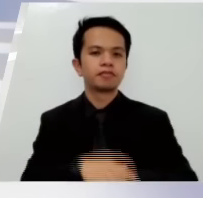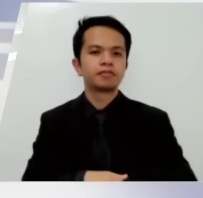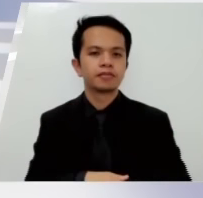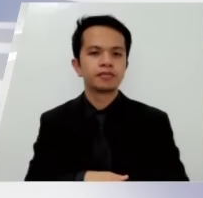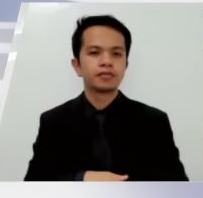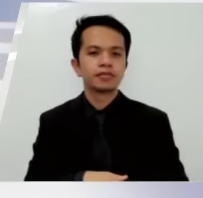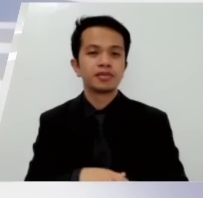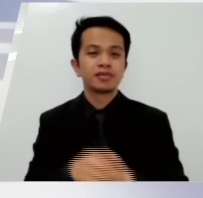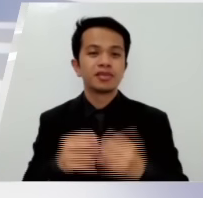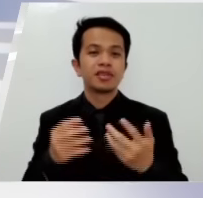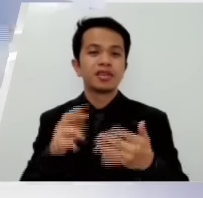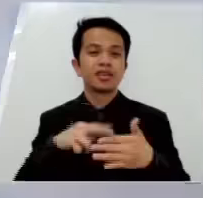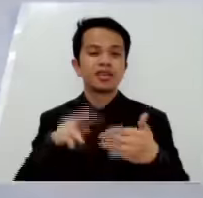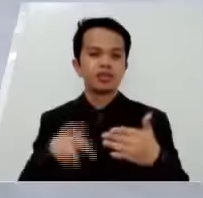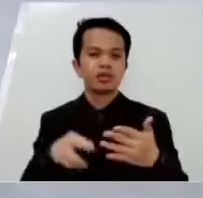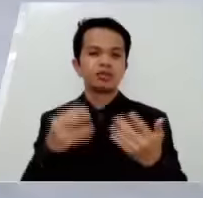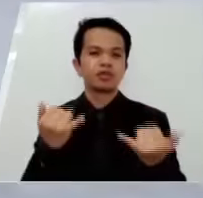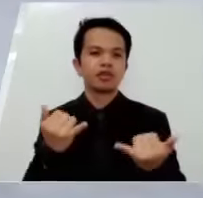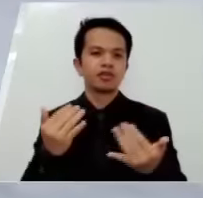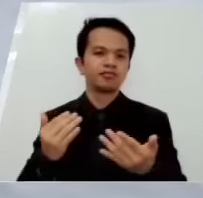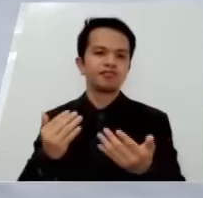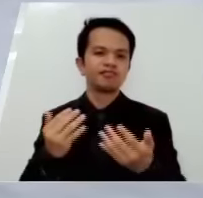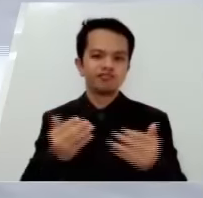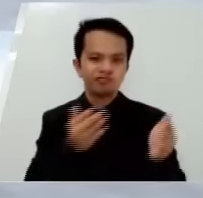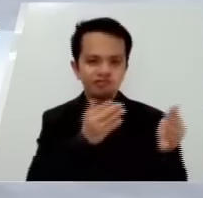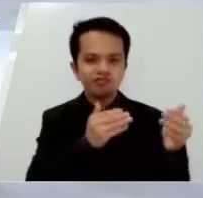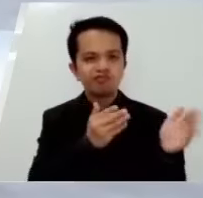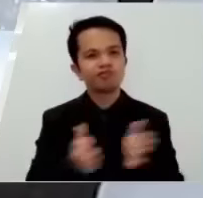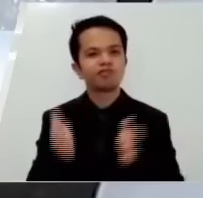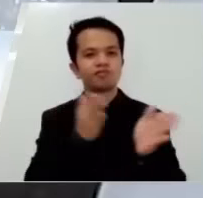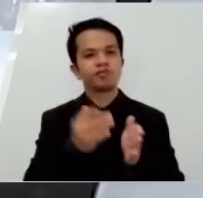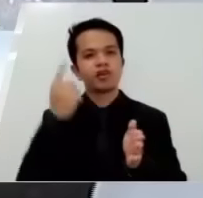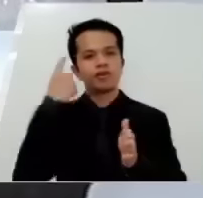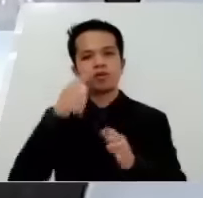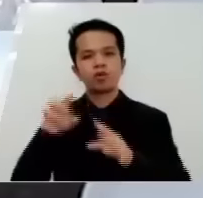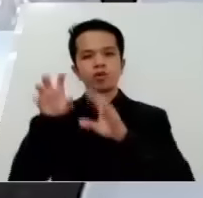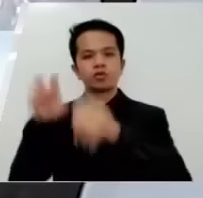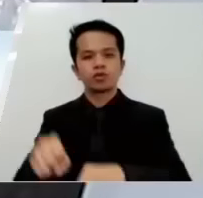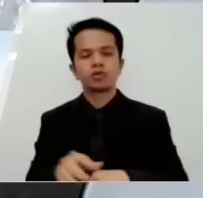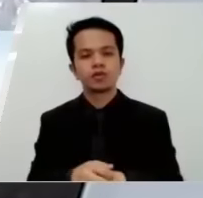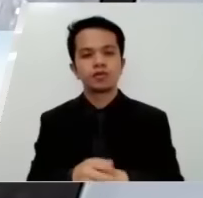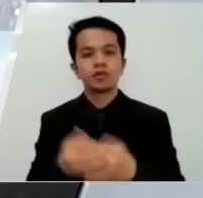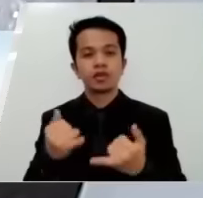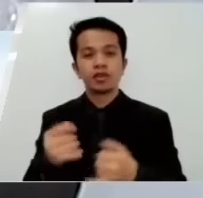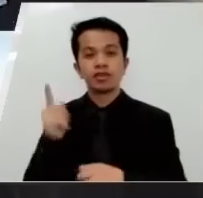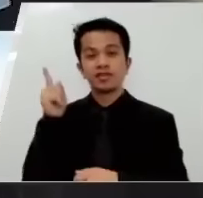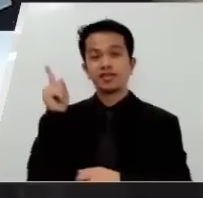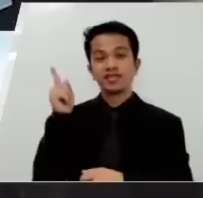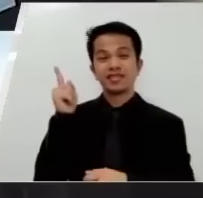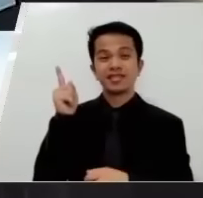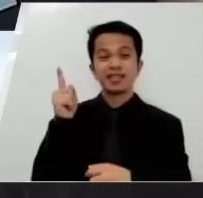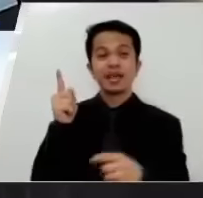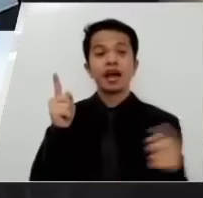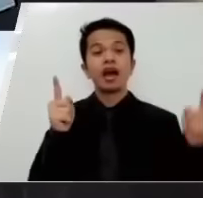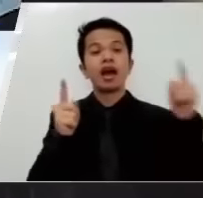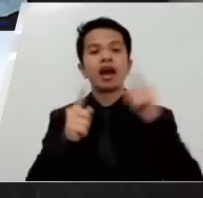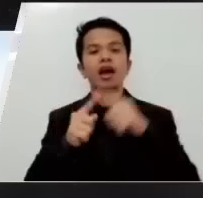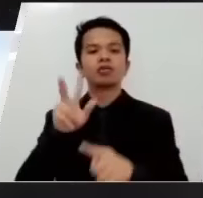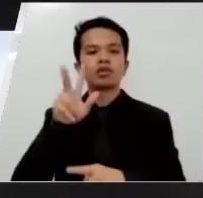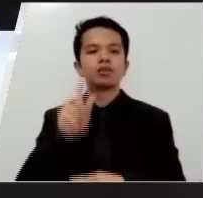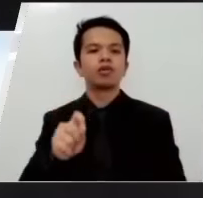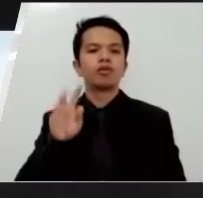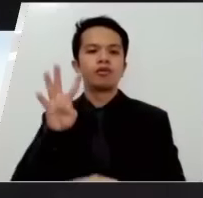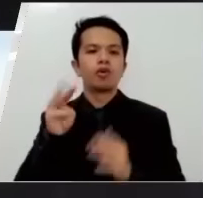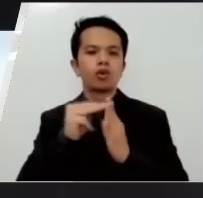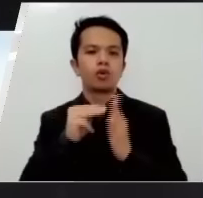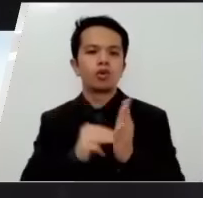tayo dito sa ganitong operation. Nasa 500 gramo ng hinihinalang shabu na nagkakahalaga ng 3.4 million pesos ang